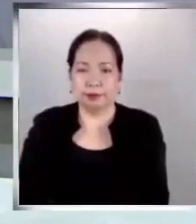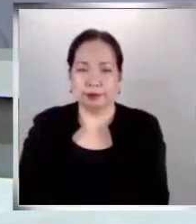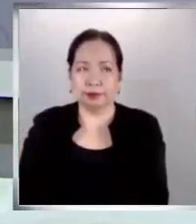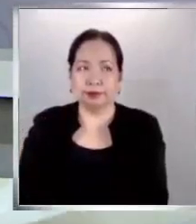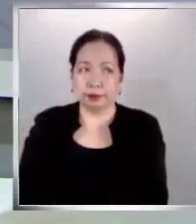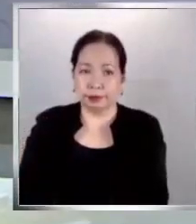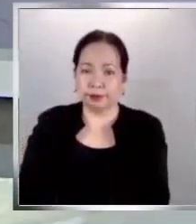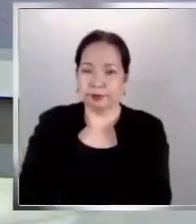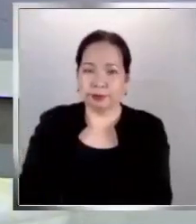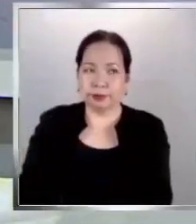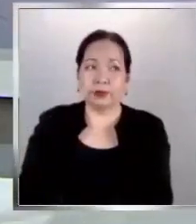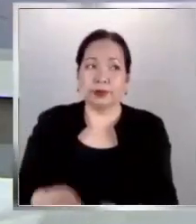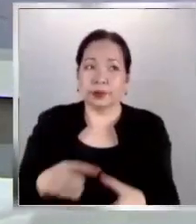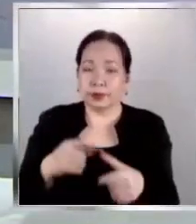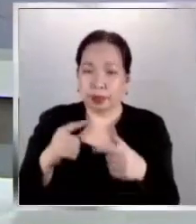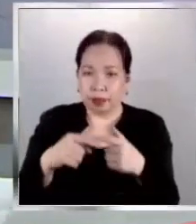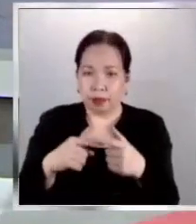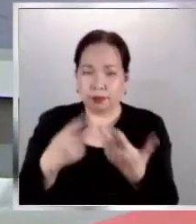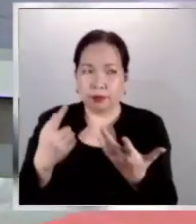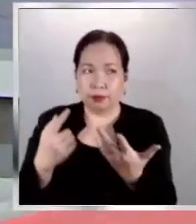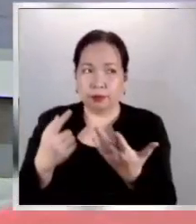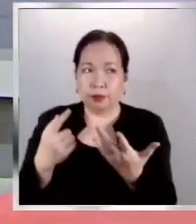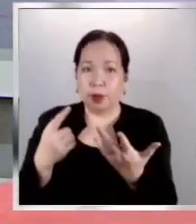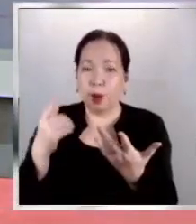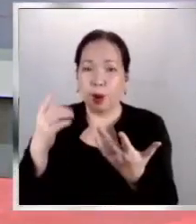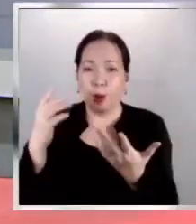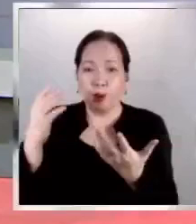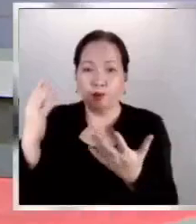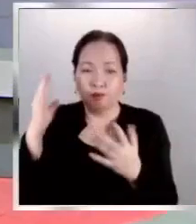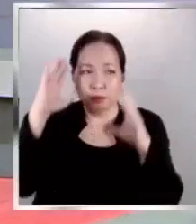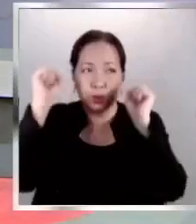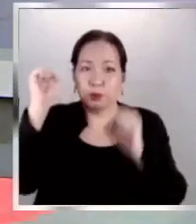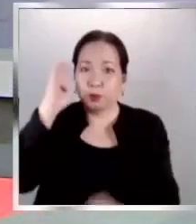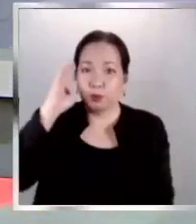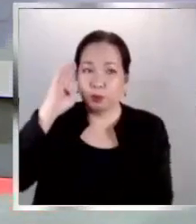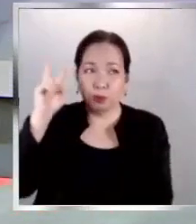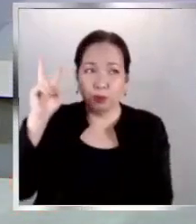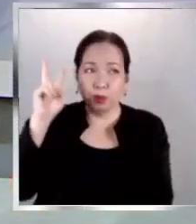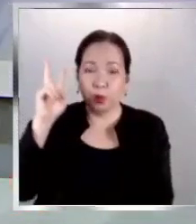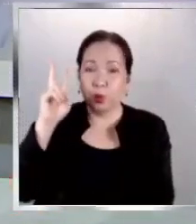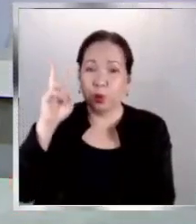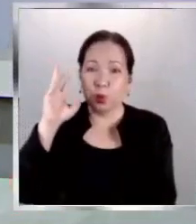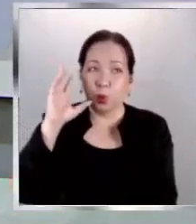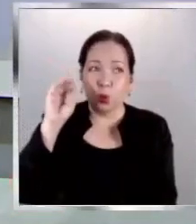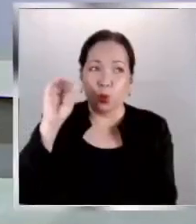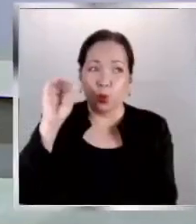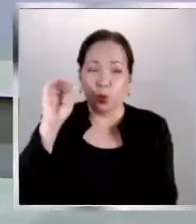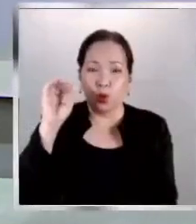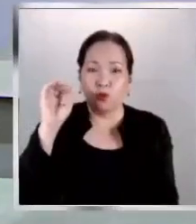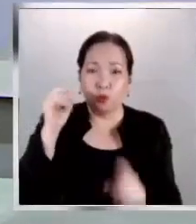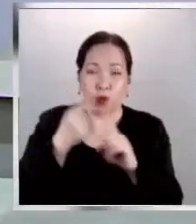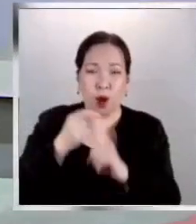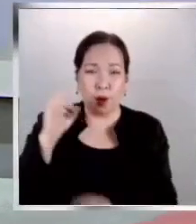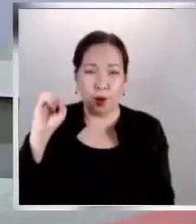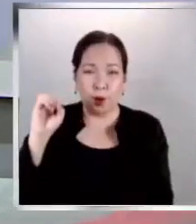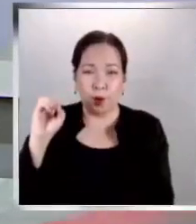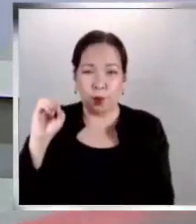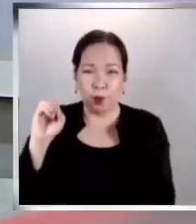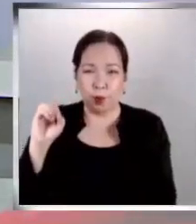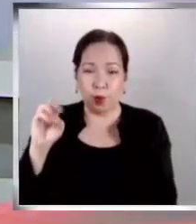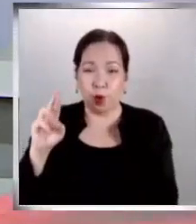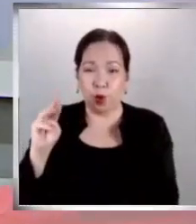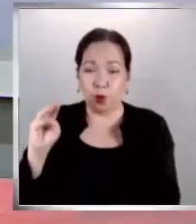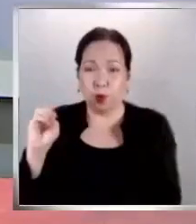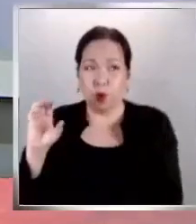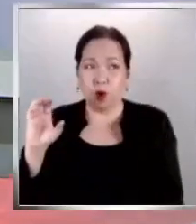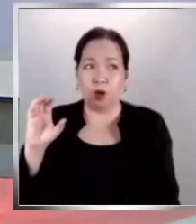Kinikayat ni Pangulong Bongbong Marcos sa mga taga-Ormoc na magpa-booster shot na kontra COVID-19.